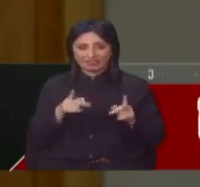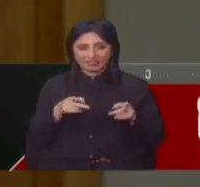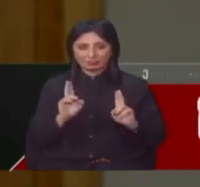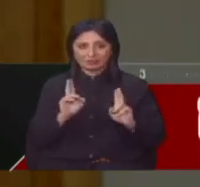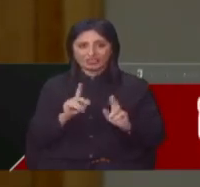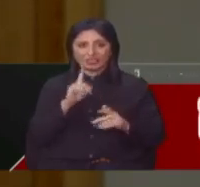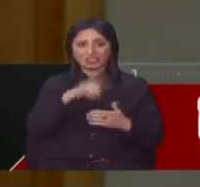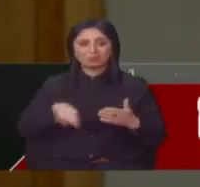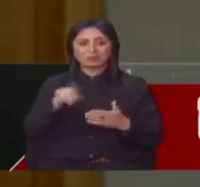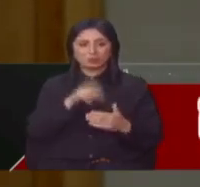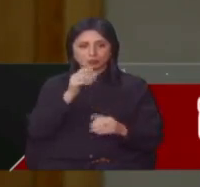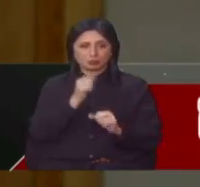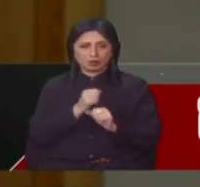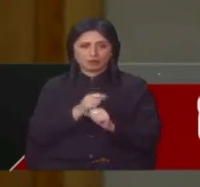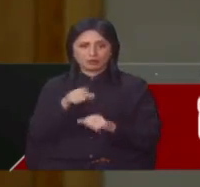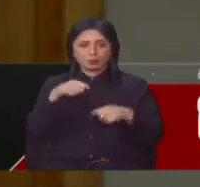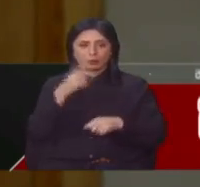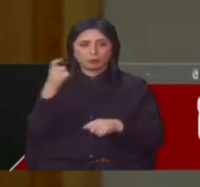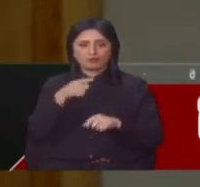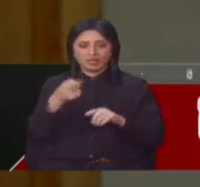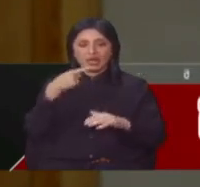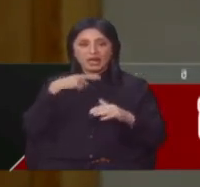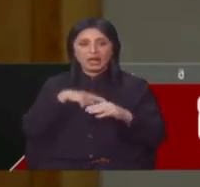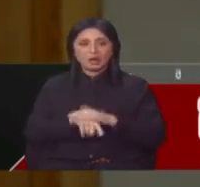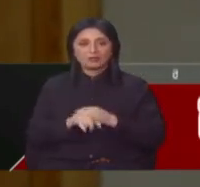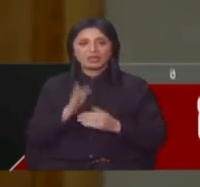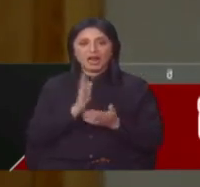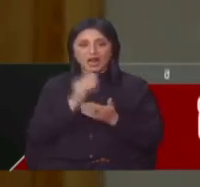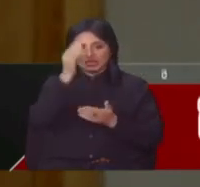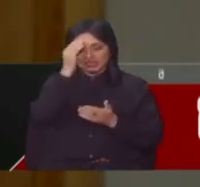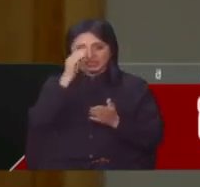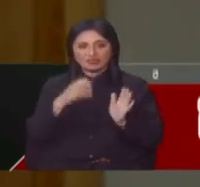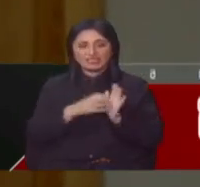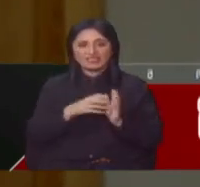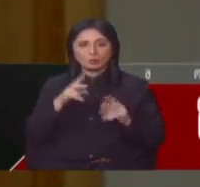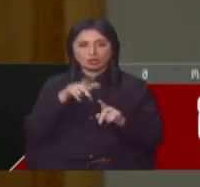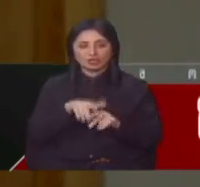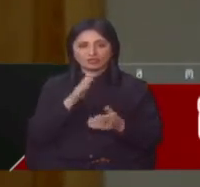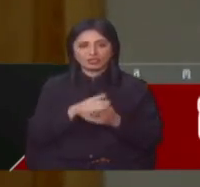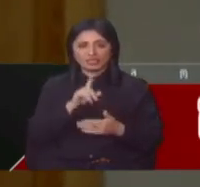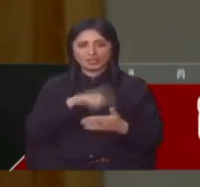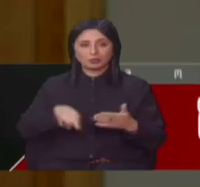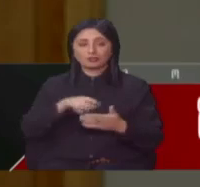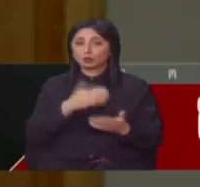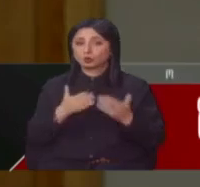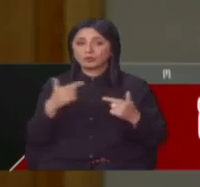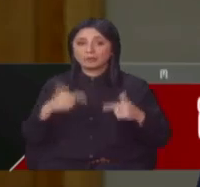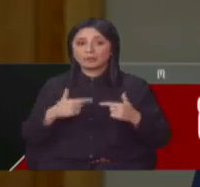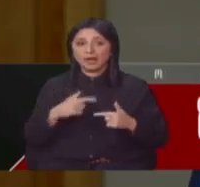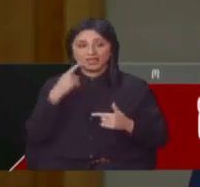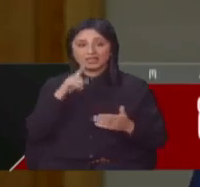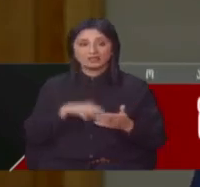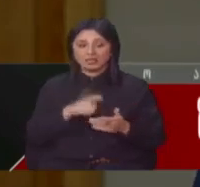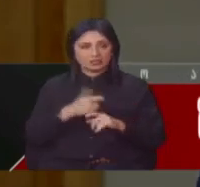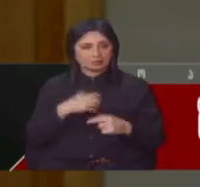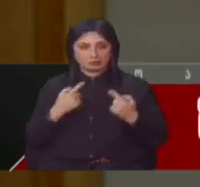folot, nimic, mi-a dis apucioze, este uclea măsleba, a chitan gaum dinare, arsebitat, simbolul datorului tax, până prin nimic, cum s-a practicul cu trei, care